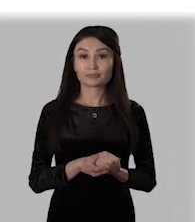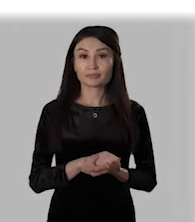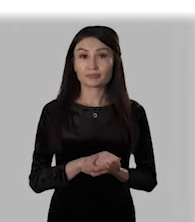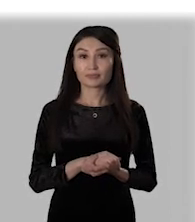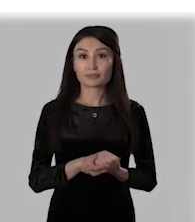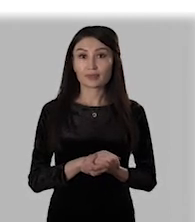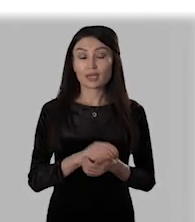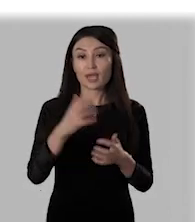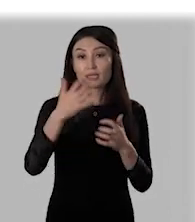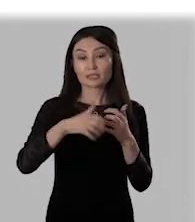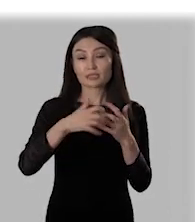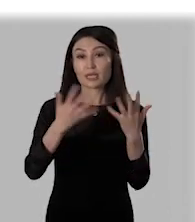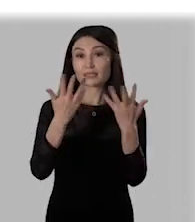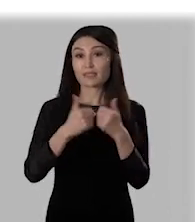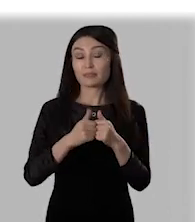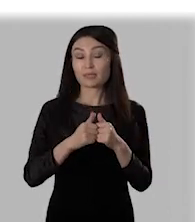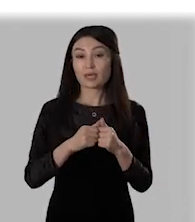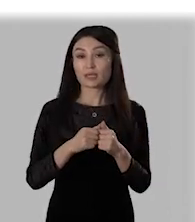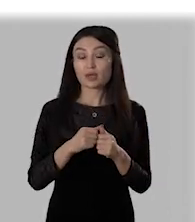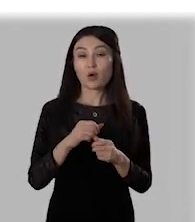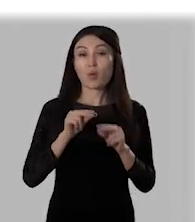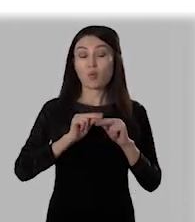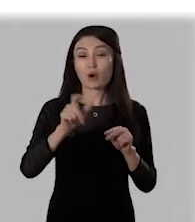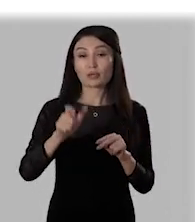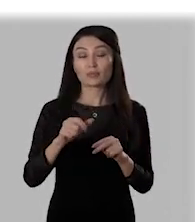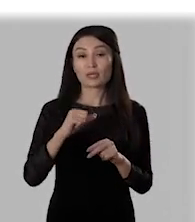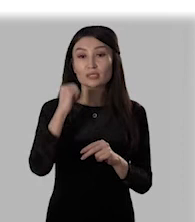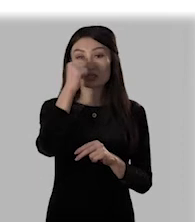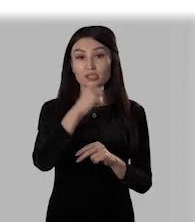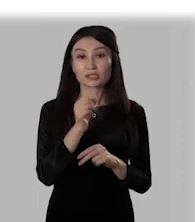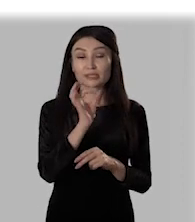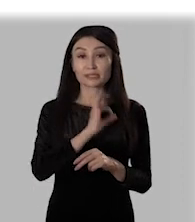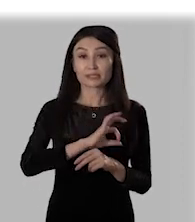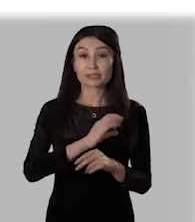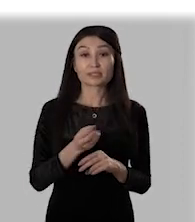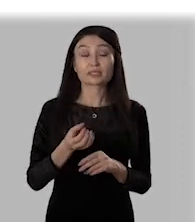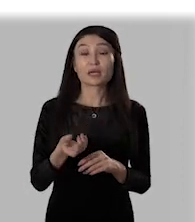Орточо эсеп менен мугалимдердин жылдык кирешеси канча?